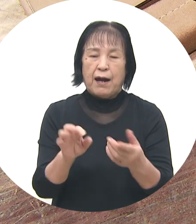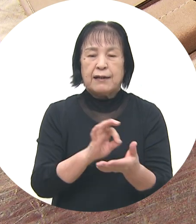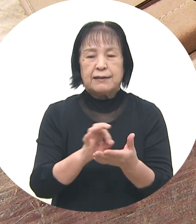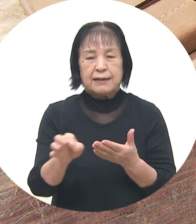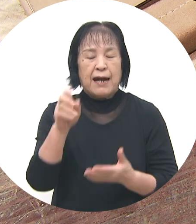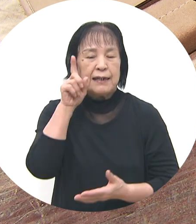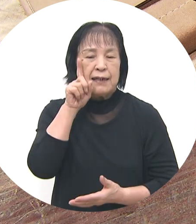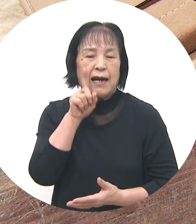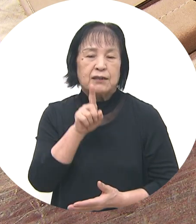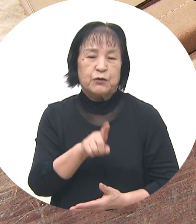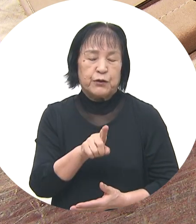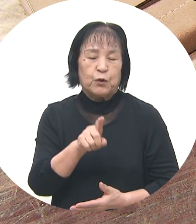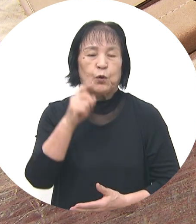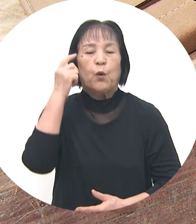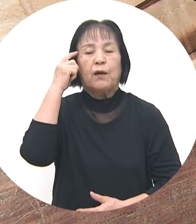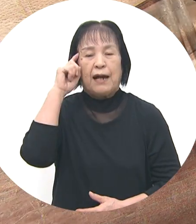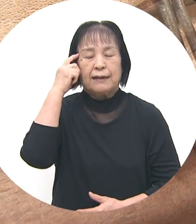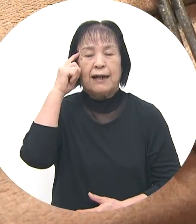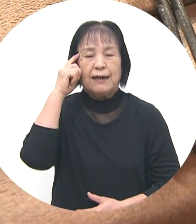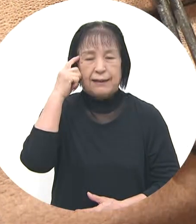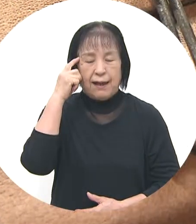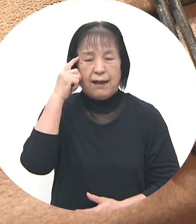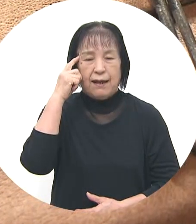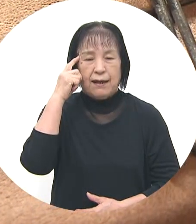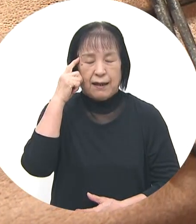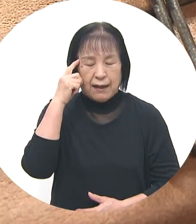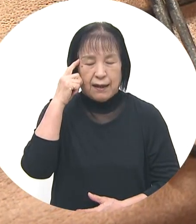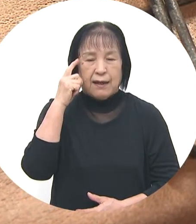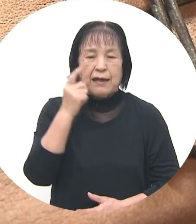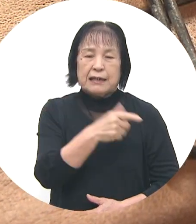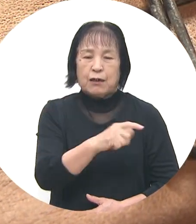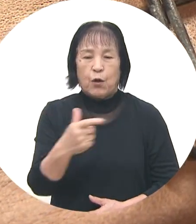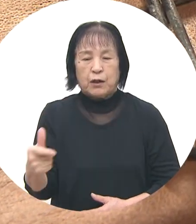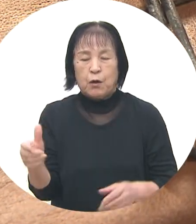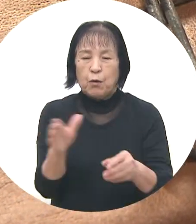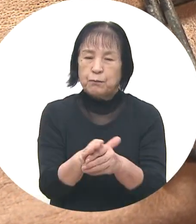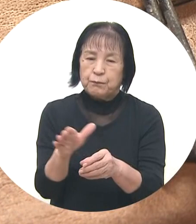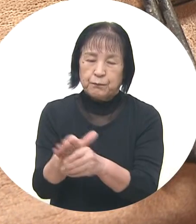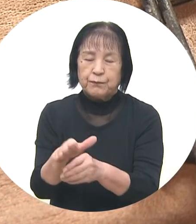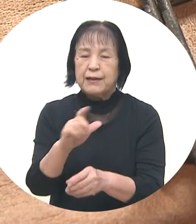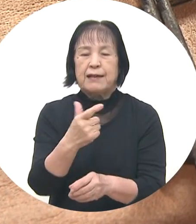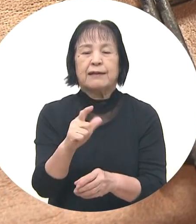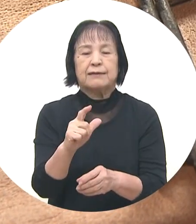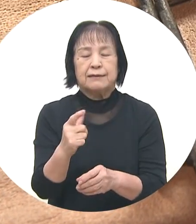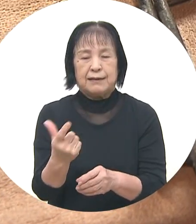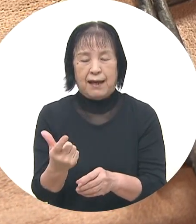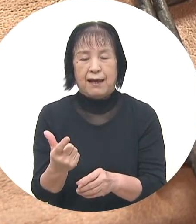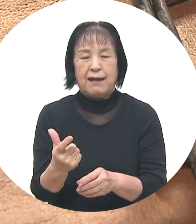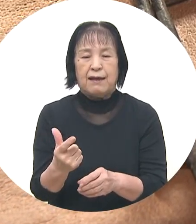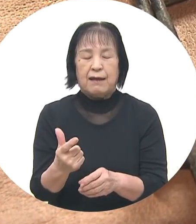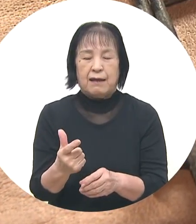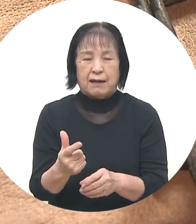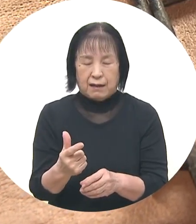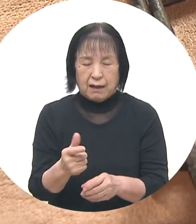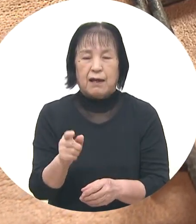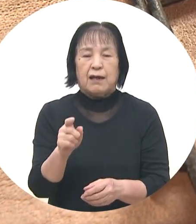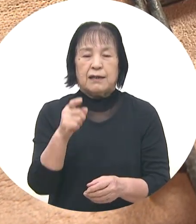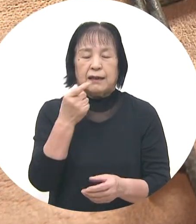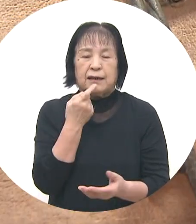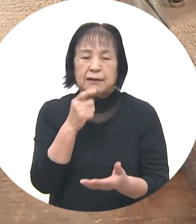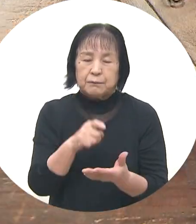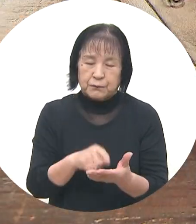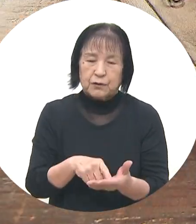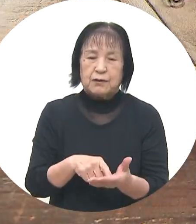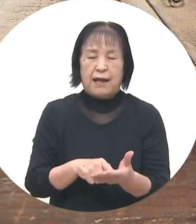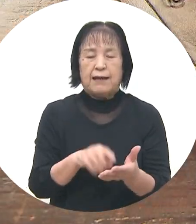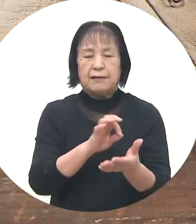勝手を考えるっていう、足し算をするデザインっていうよりも引き算をするデザイン、どれだけシンプル